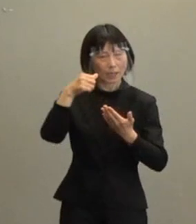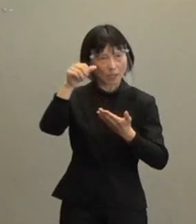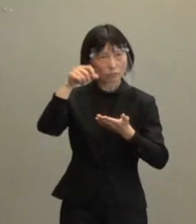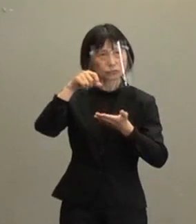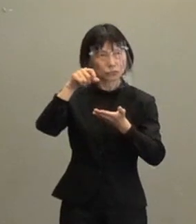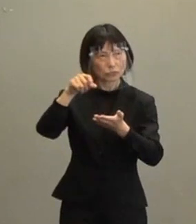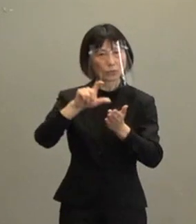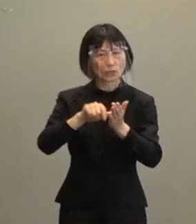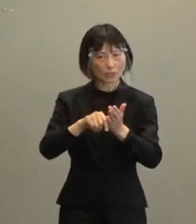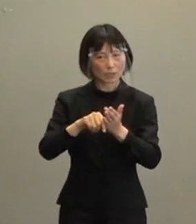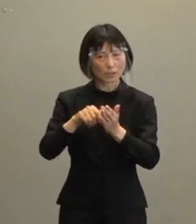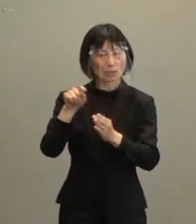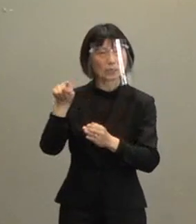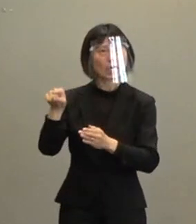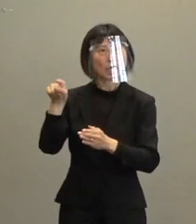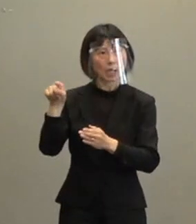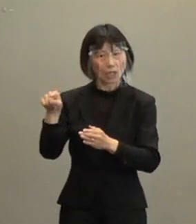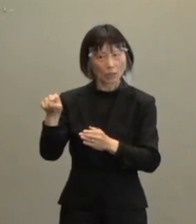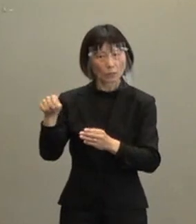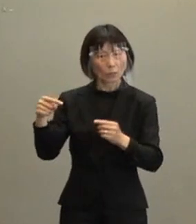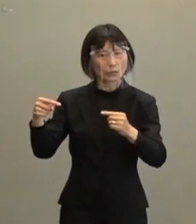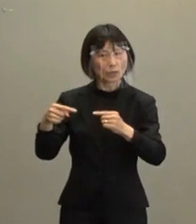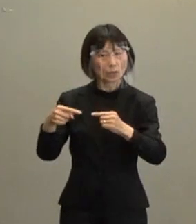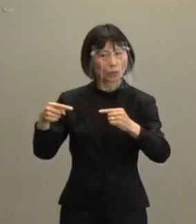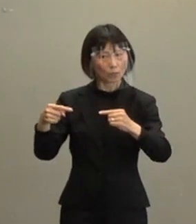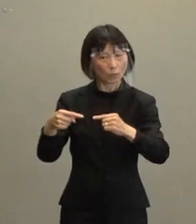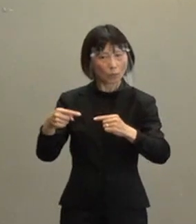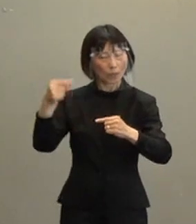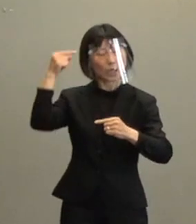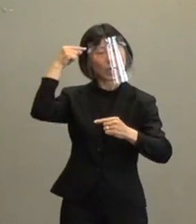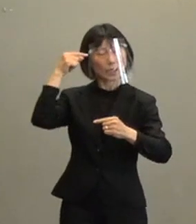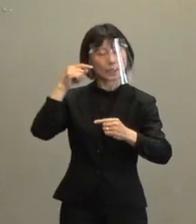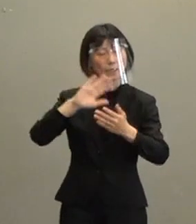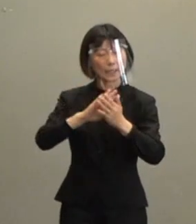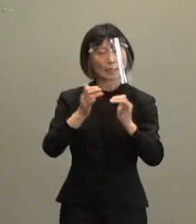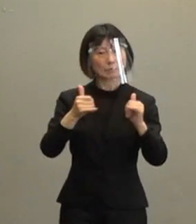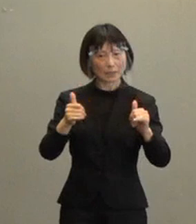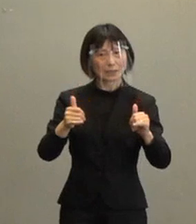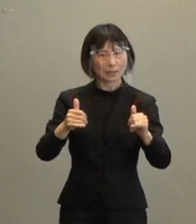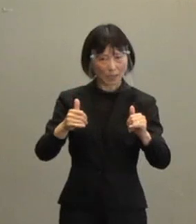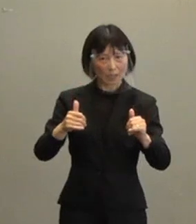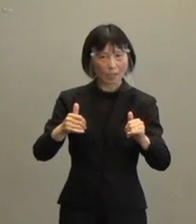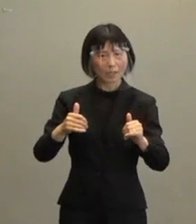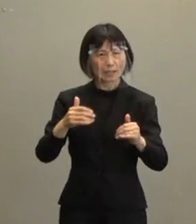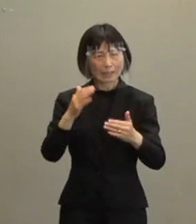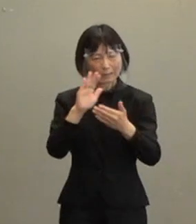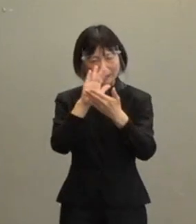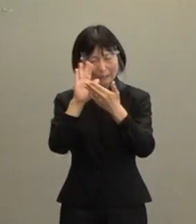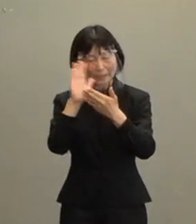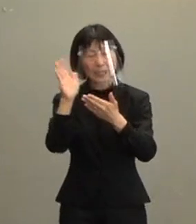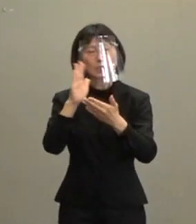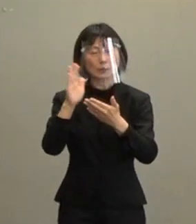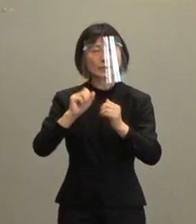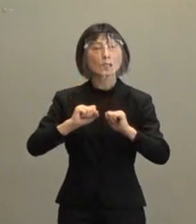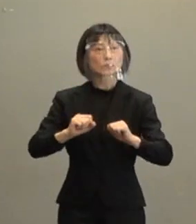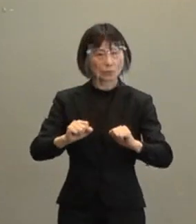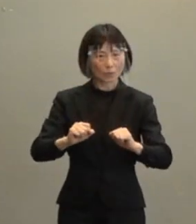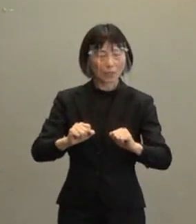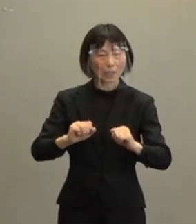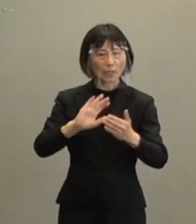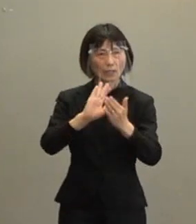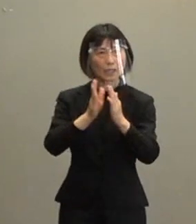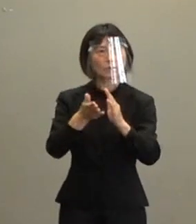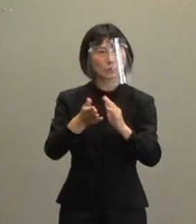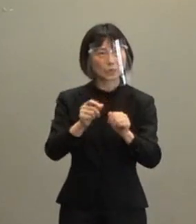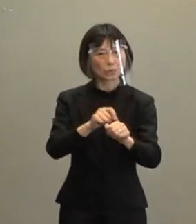その政府の整合性を一応考えてその県民に混乱がないようにやっていくのか、それともその県としてエビデンスが取れた